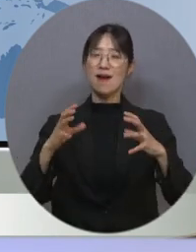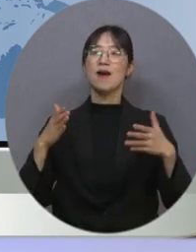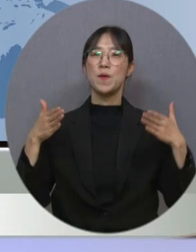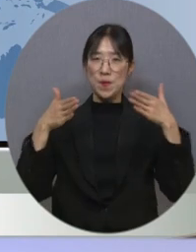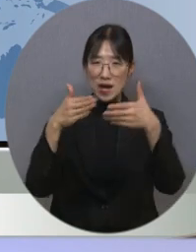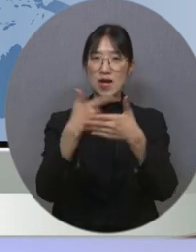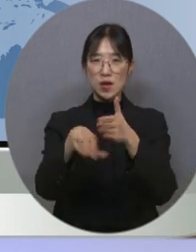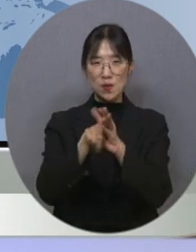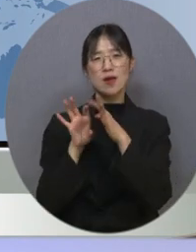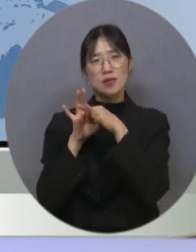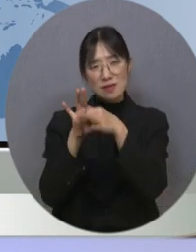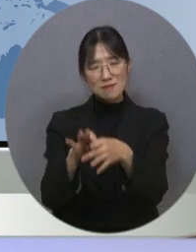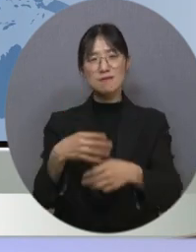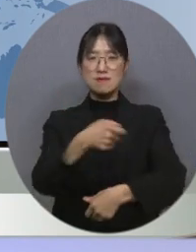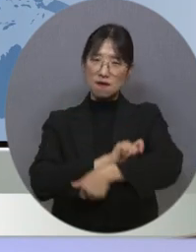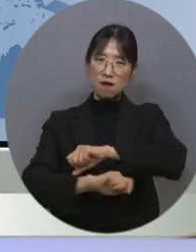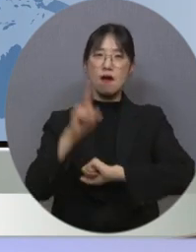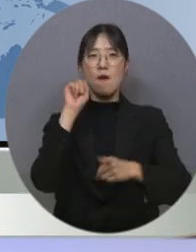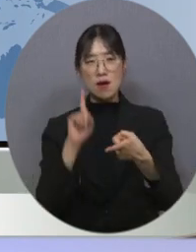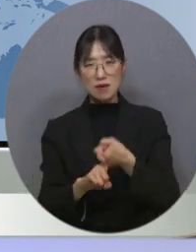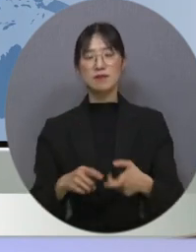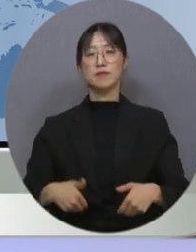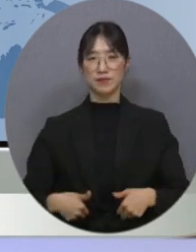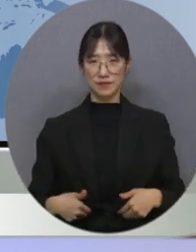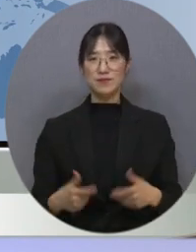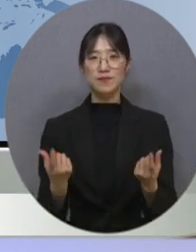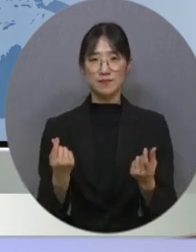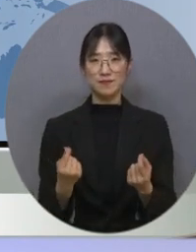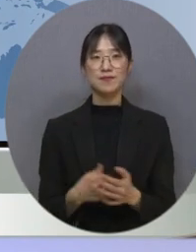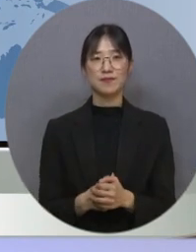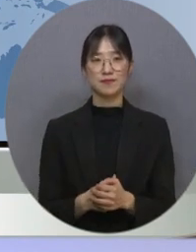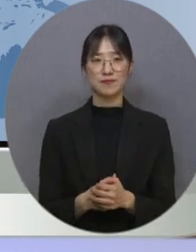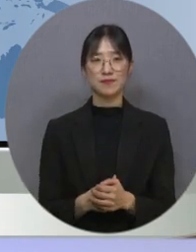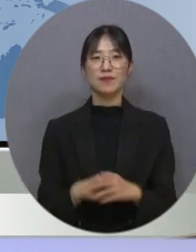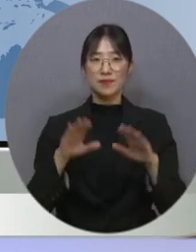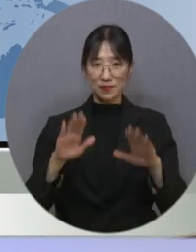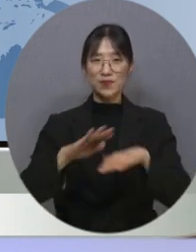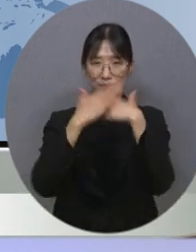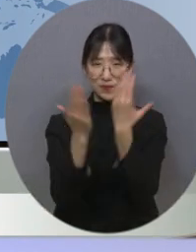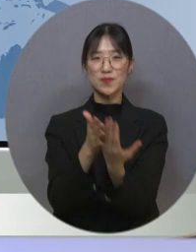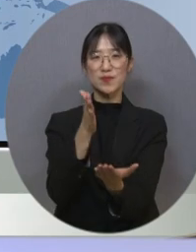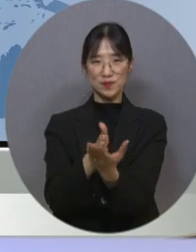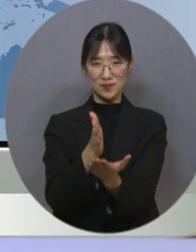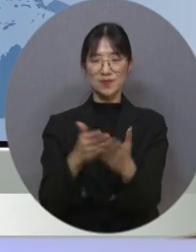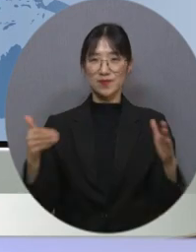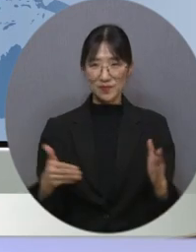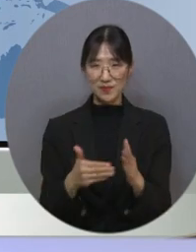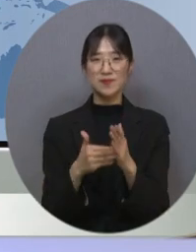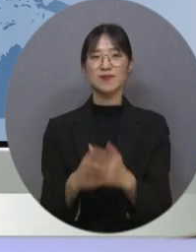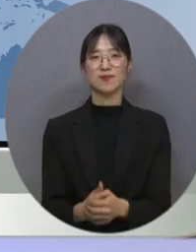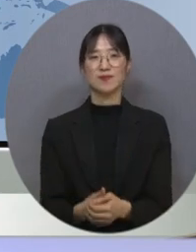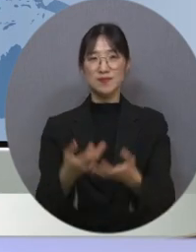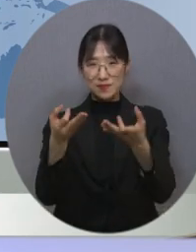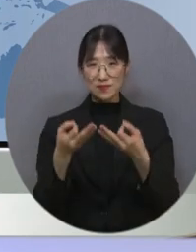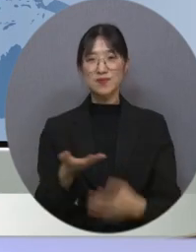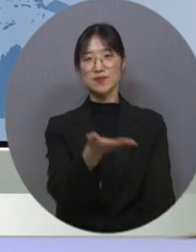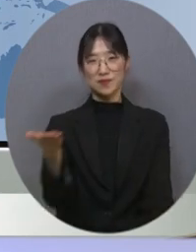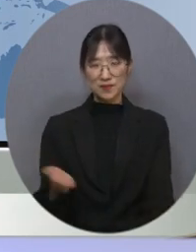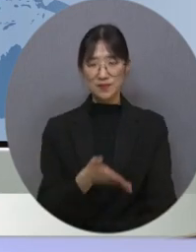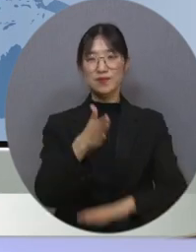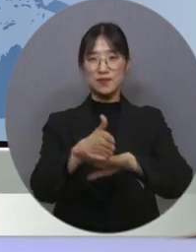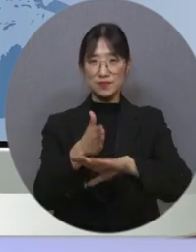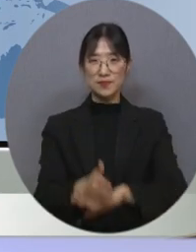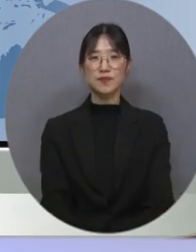위해 지속적이고 적극적인 관심이 필요하겠습니다. 이상 복지TV 뉴스 24를 마칩니다. 시청해주신